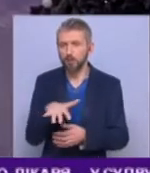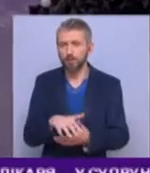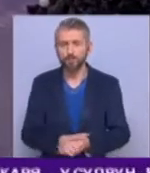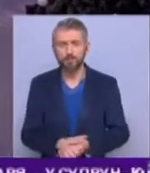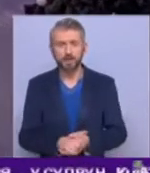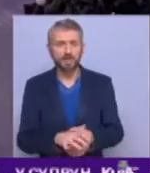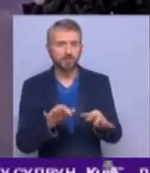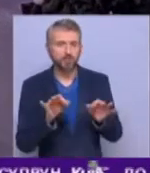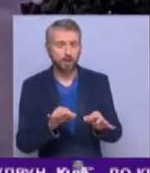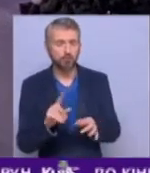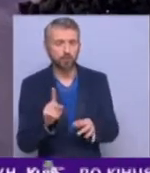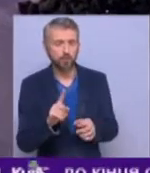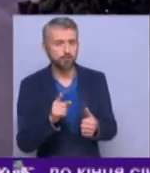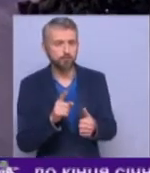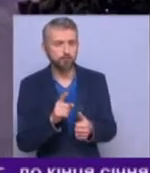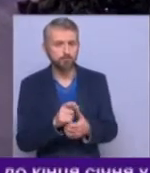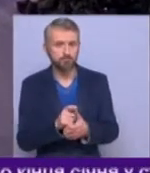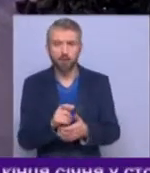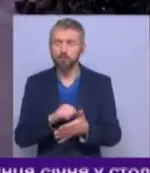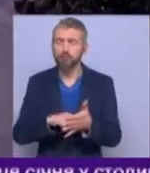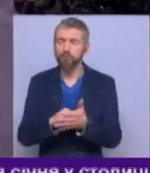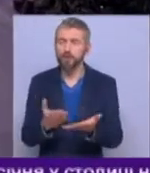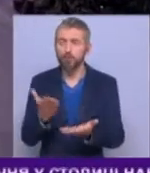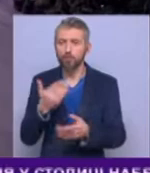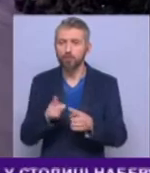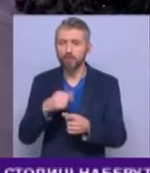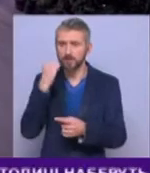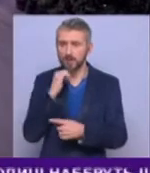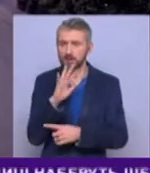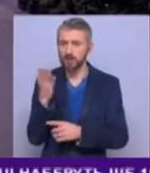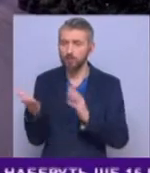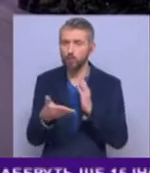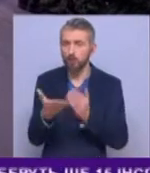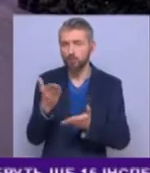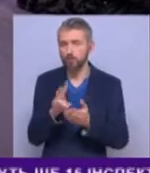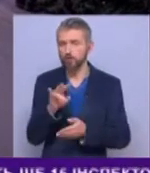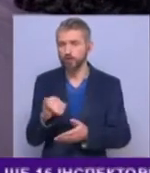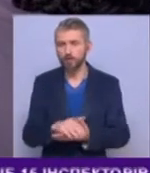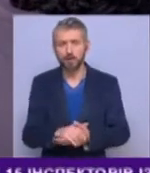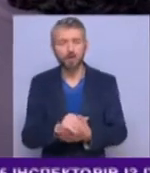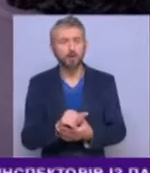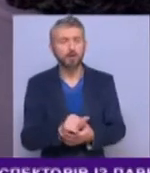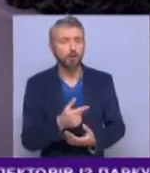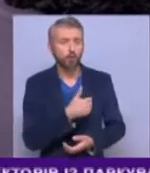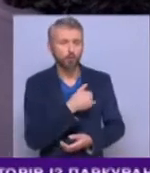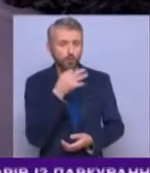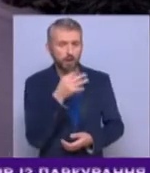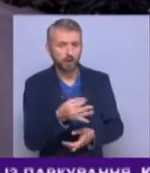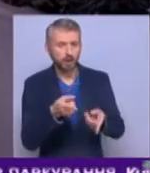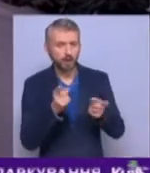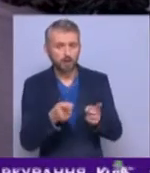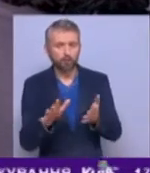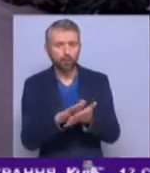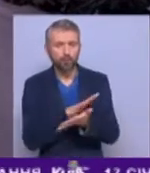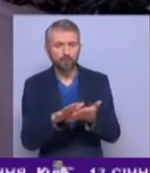Ну, звичайно, що, ну, перше за все... І з чим це пов'язано? Може, це старі дерева рубають, а може і ні? Ну, перш за все, хочу сказати, що дійсно йде